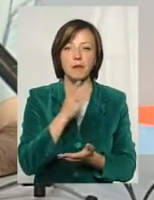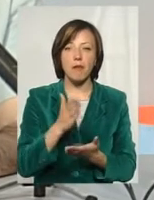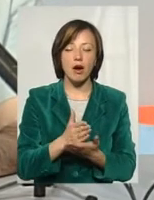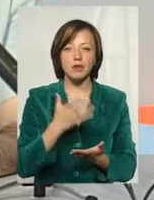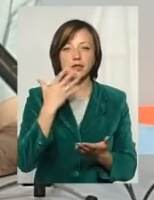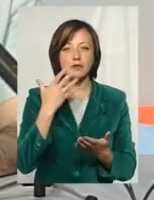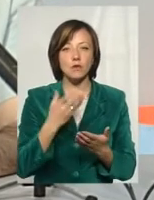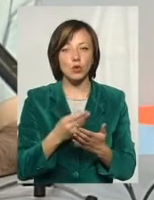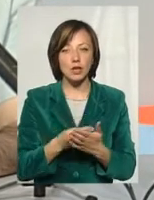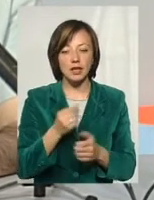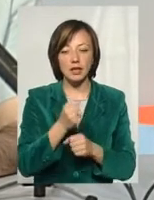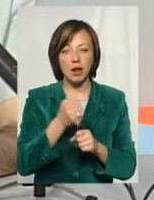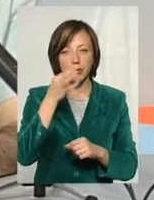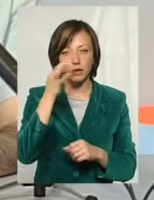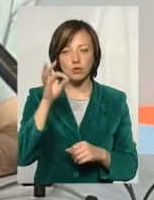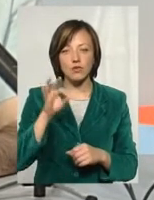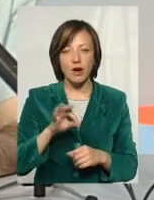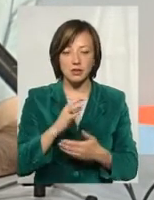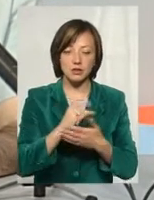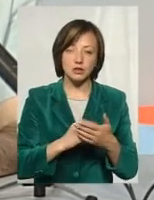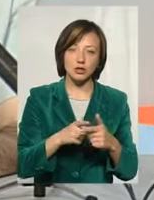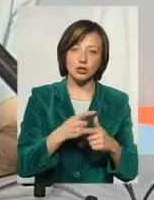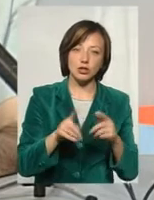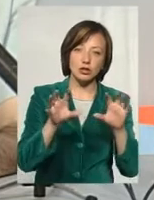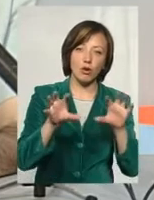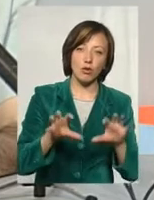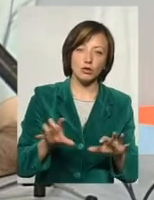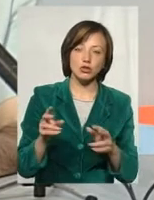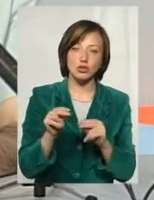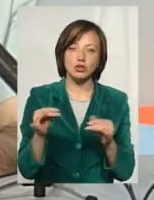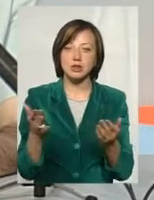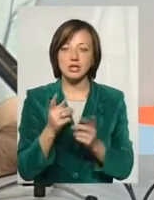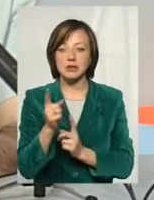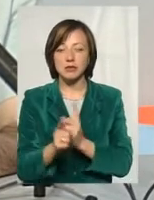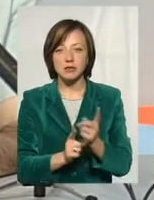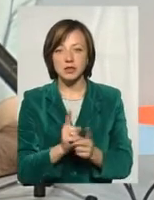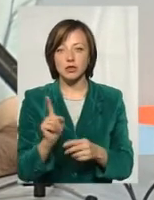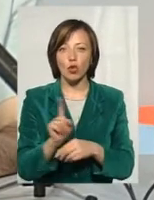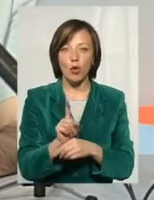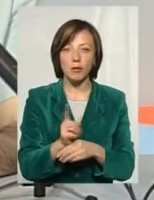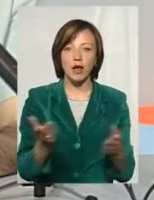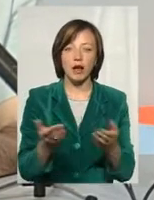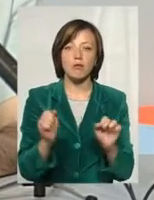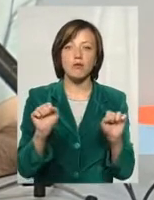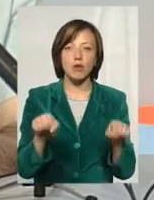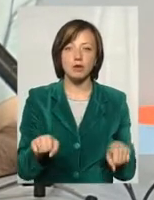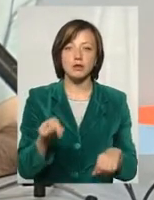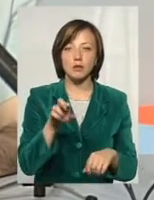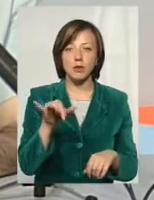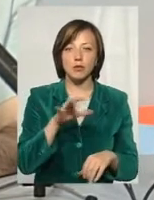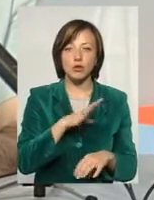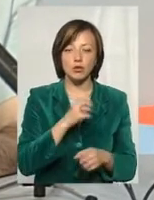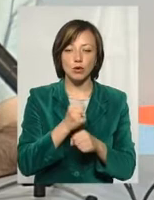свої напрацювання, чи то закон, чи то якісь зміни, чи то якісь норми, які можна було би